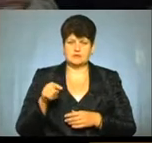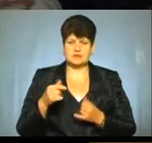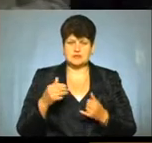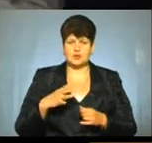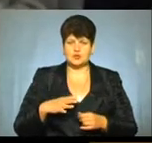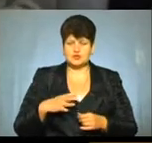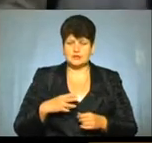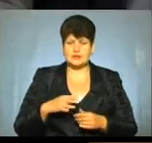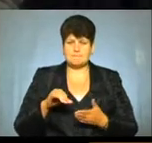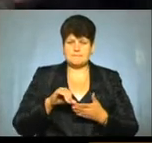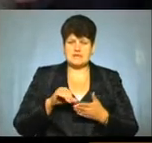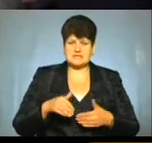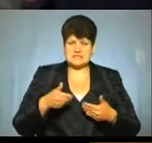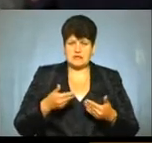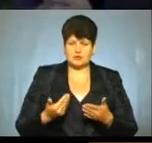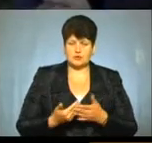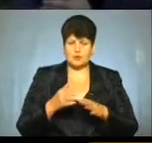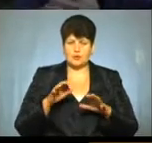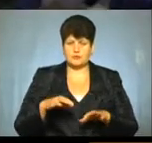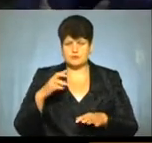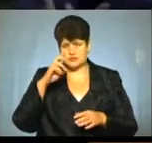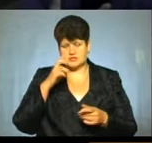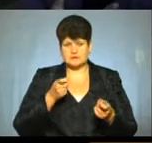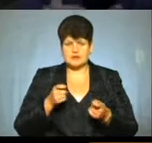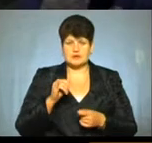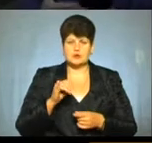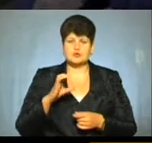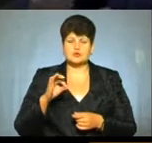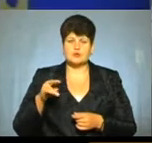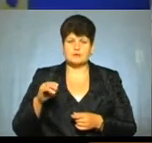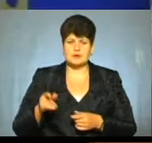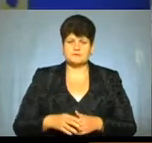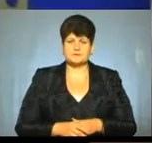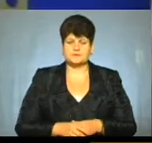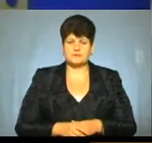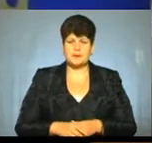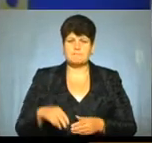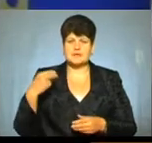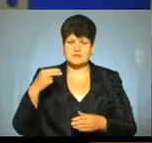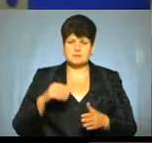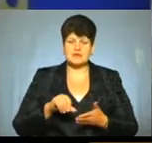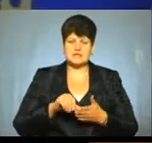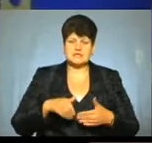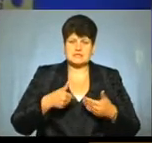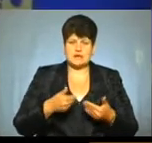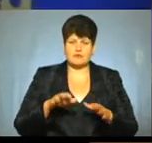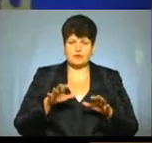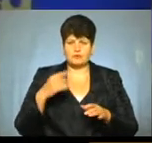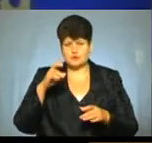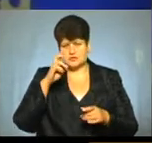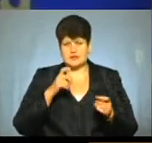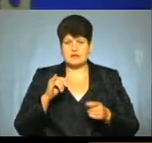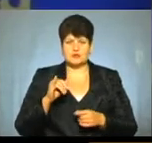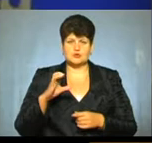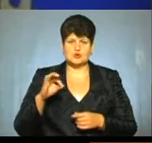людей. Вони зараз очікують на представлення нового голови облдержадміністрації Ігоря Сополя. Президент представив голову